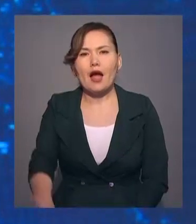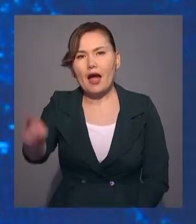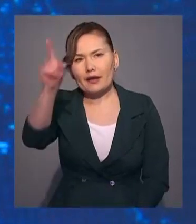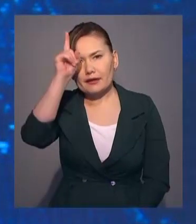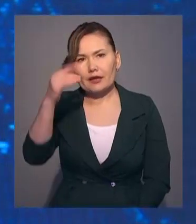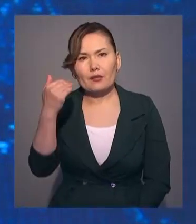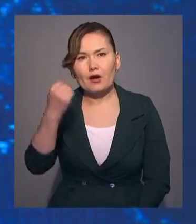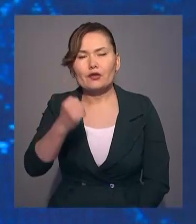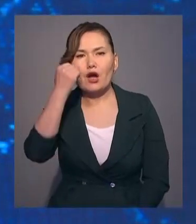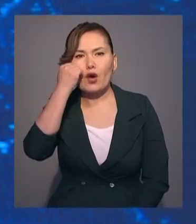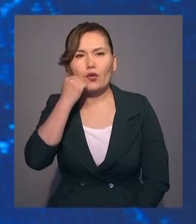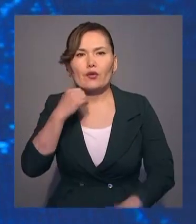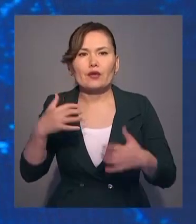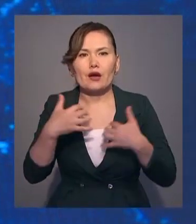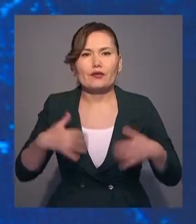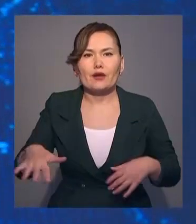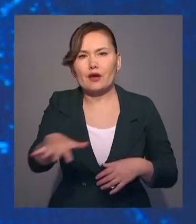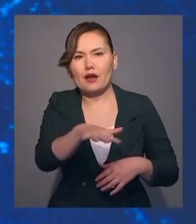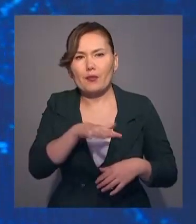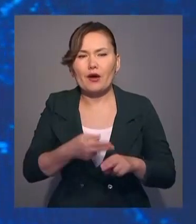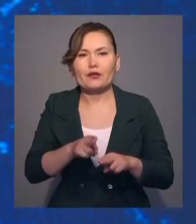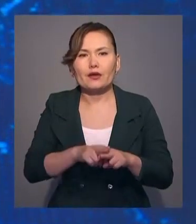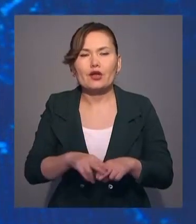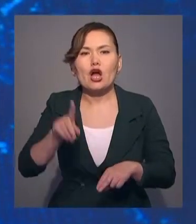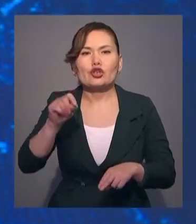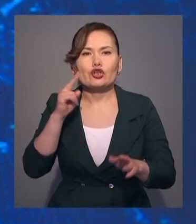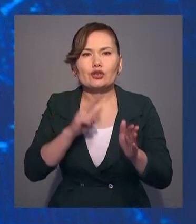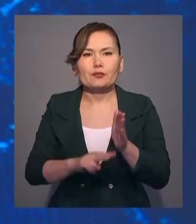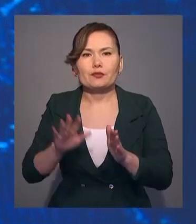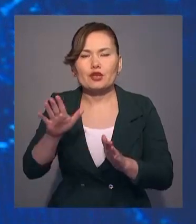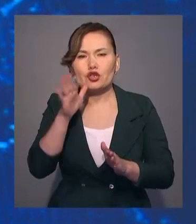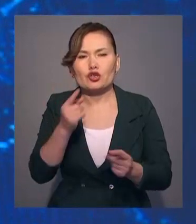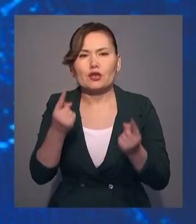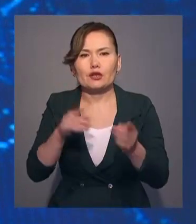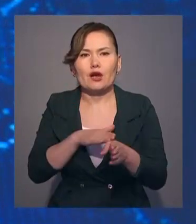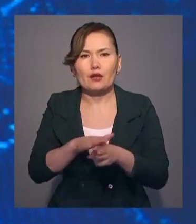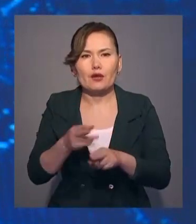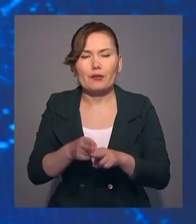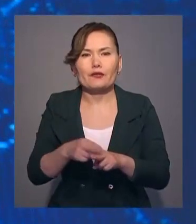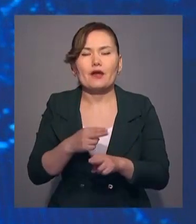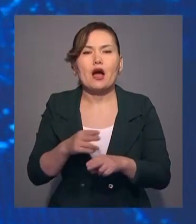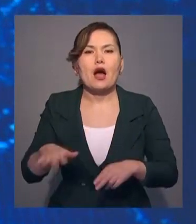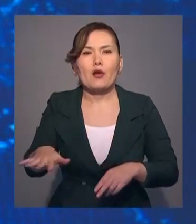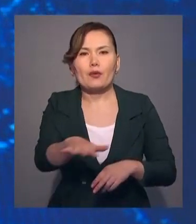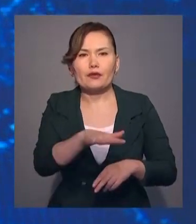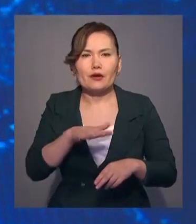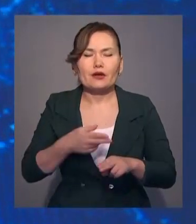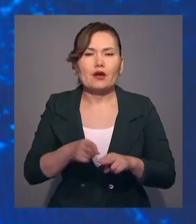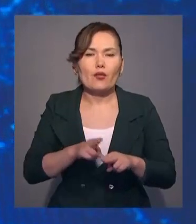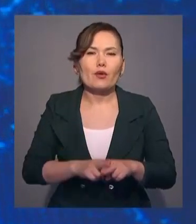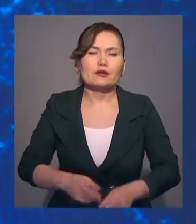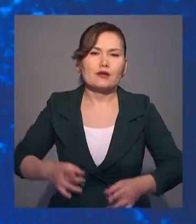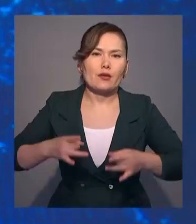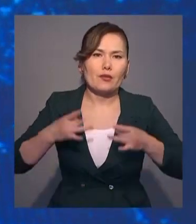Германиядағы ең көне хайуанаттар бағы саналатын Берлин зообағына 175 жыл. Мерейтойға орай аталған саябақта мерекелік шара